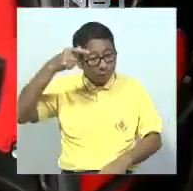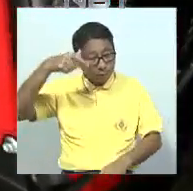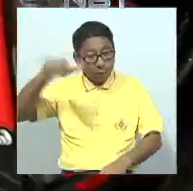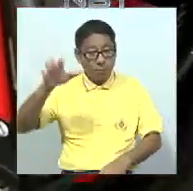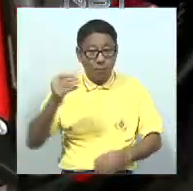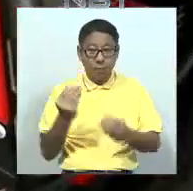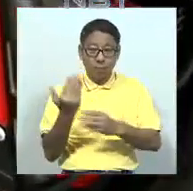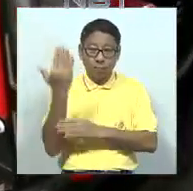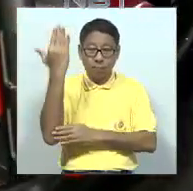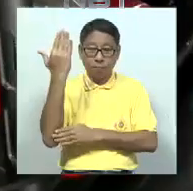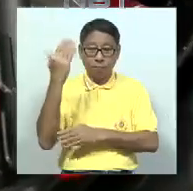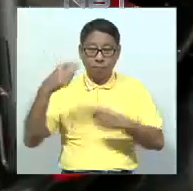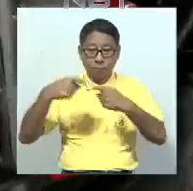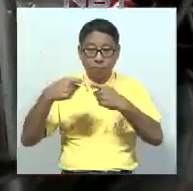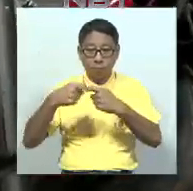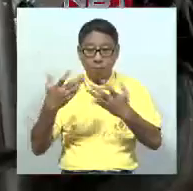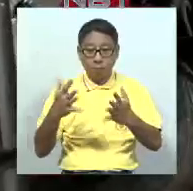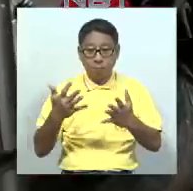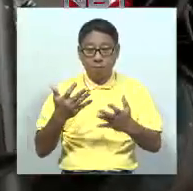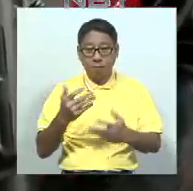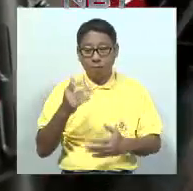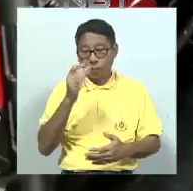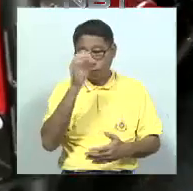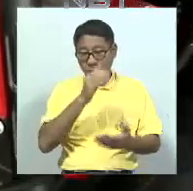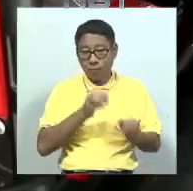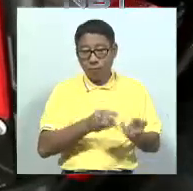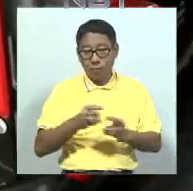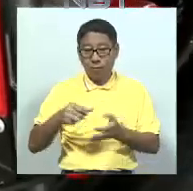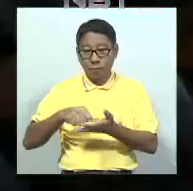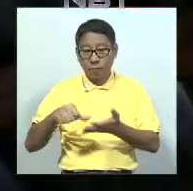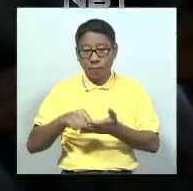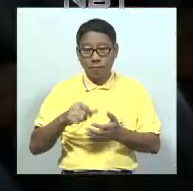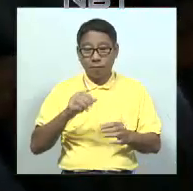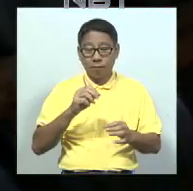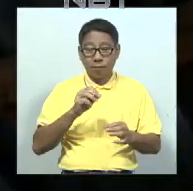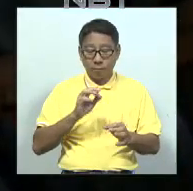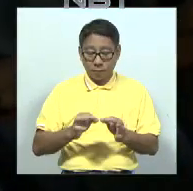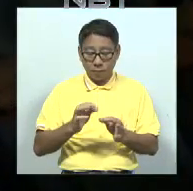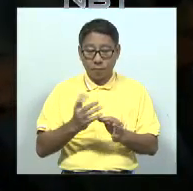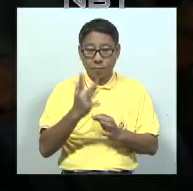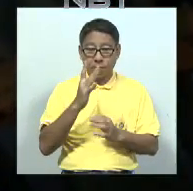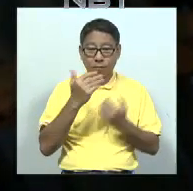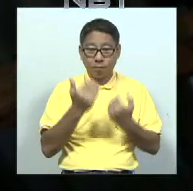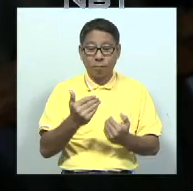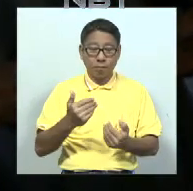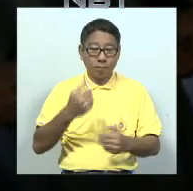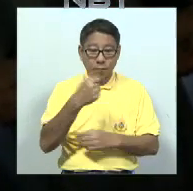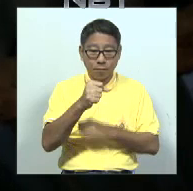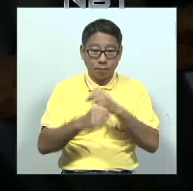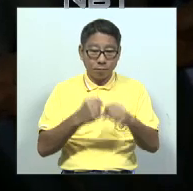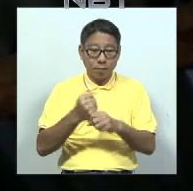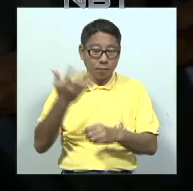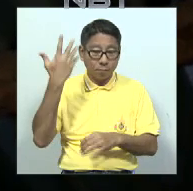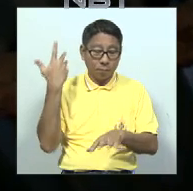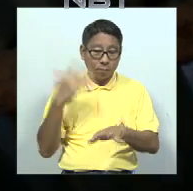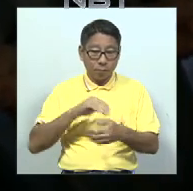ที่มีเสาไฟฟ้าเข้าถึงจึงหาทางแก้ไขด้วยการใช้ไฟจากตะเกียงน้ำมันจนเมื่อ10ปีก่อน